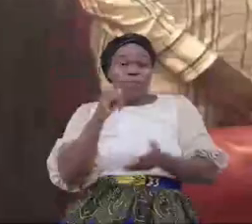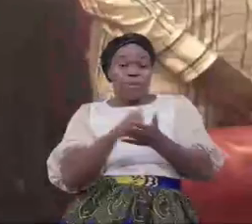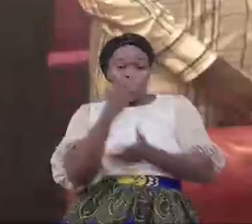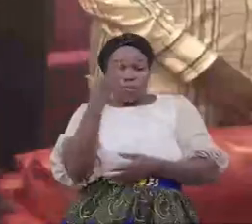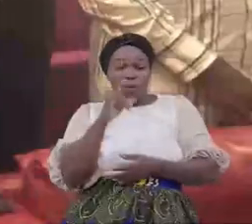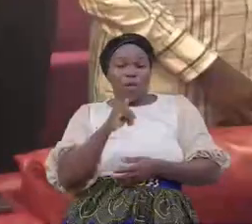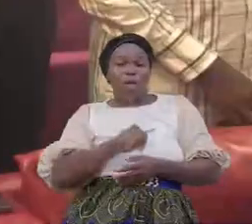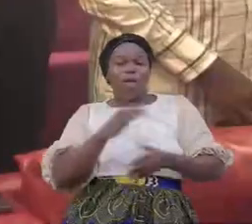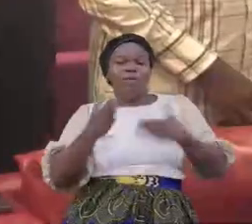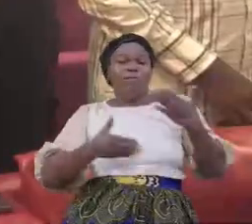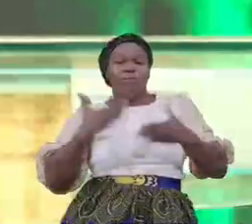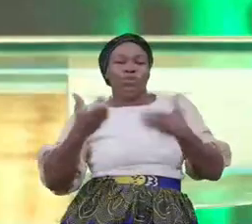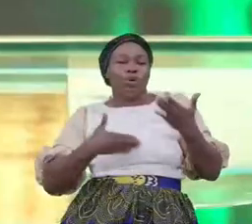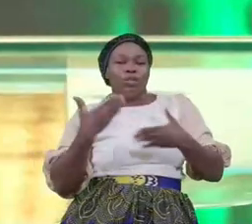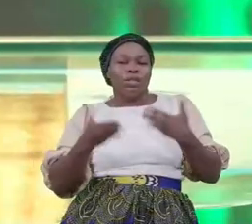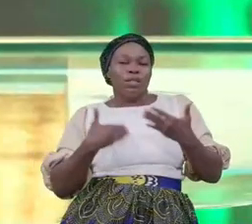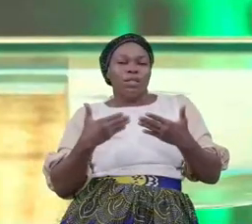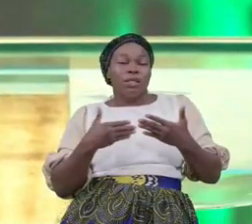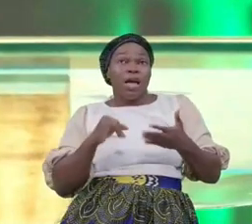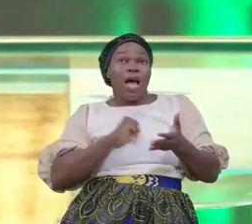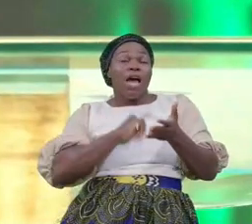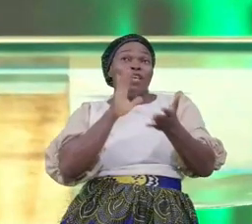réjouis. Je crois.